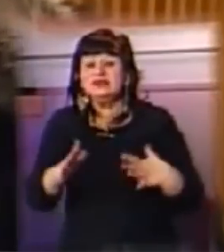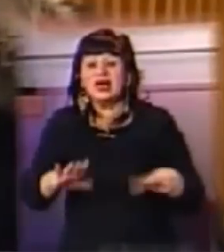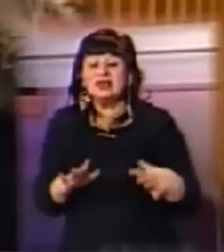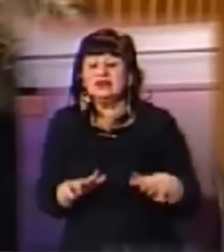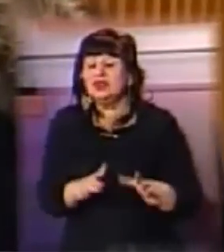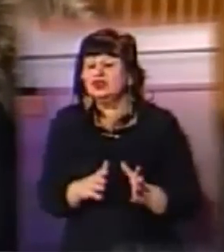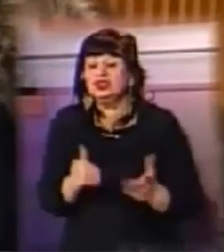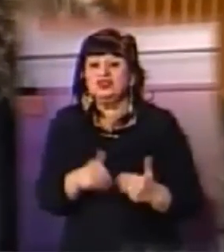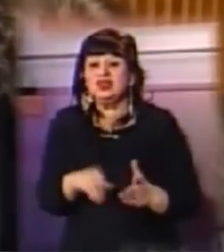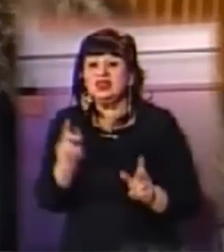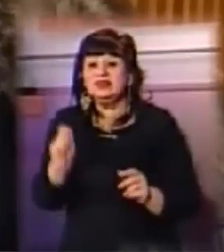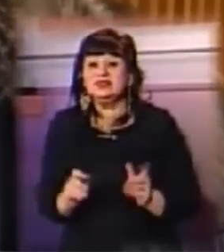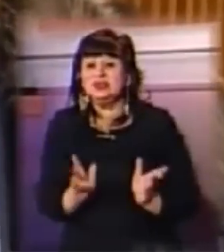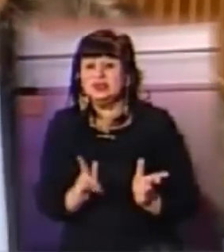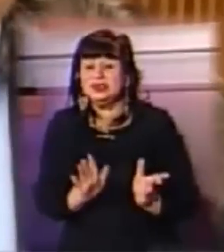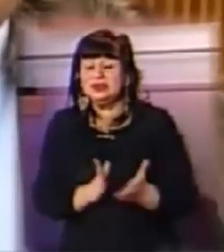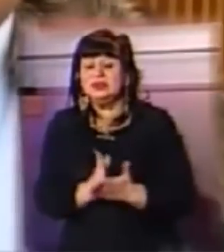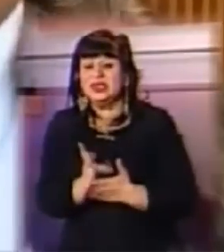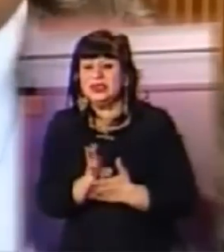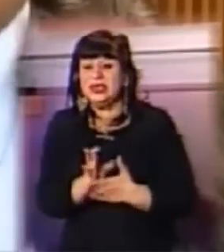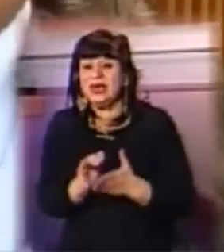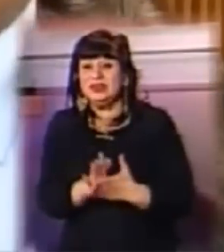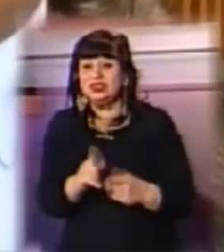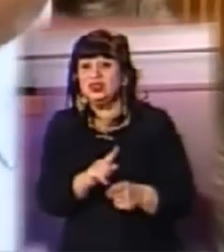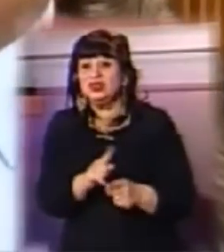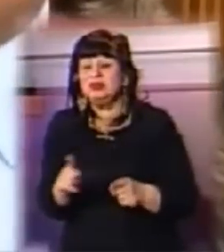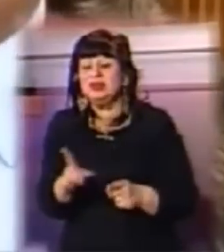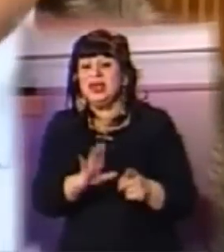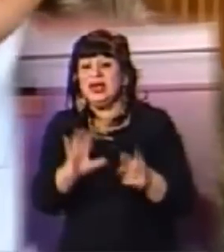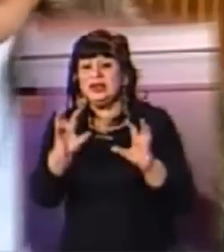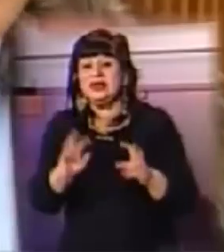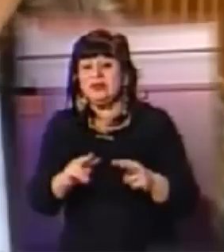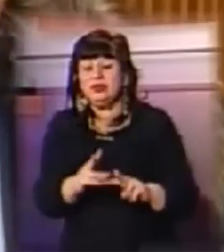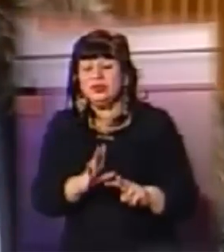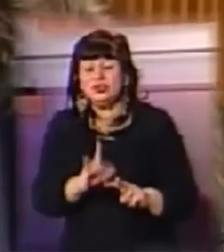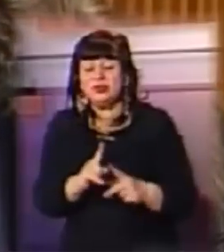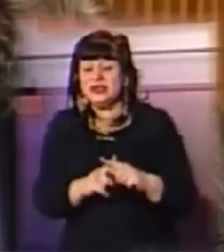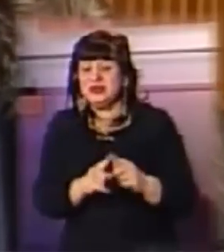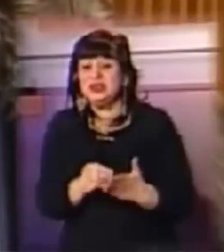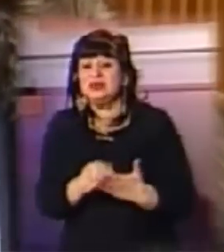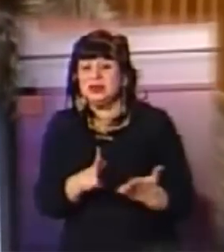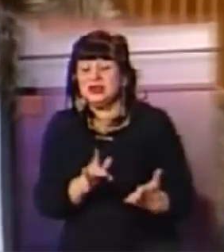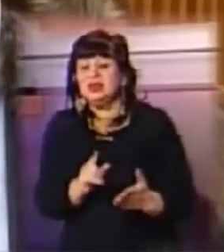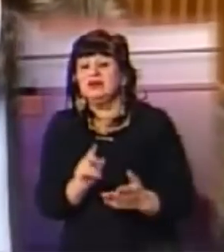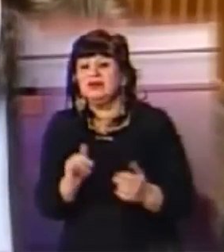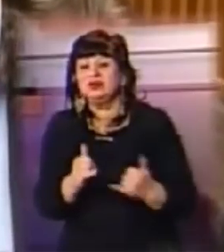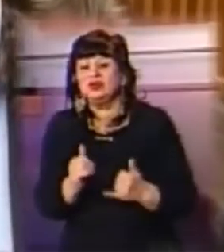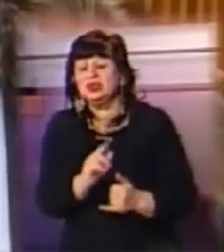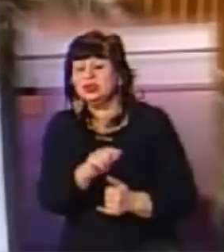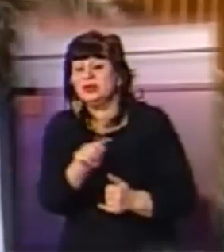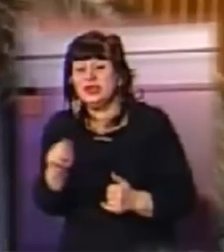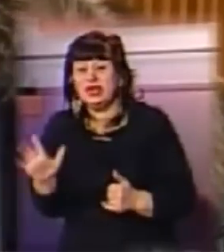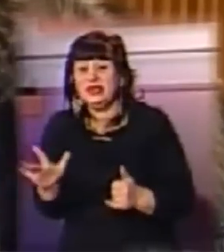საქართველოში ჩვენი ვიზიტის მიზანია გავეცნოთ თქვენს ქვეყანაში მიმდინარე რეფორმებს, რომელსაც დადებითად ვაფასებთ. ვესტუმრეთ რამდენიმე ობიექტს. სხვადასხვა